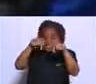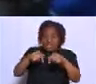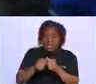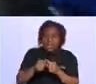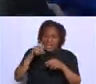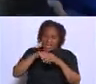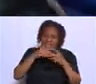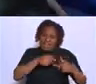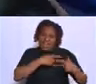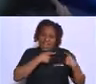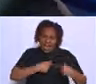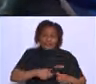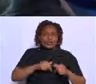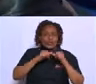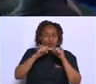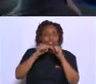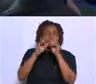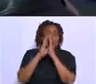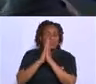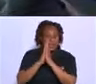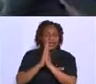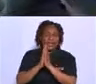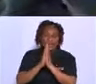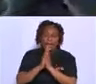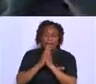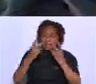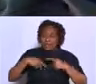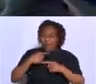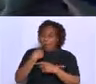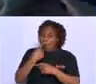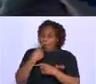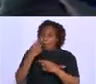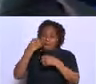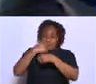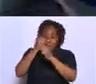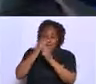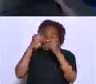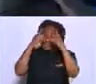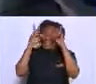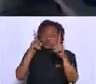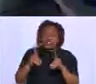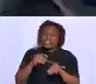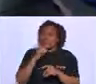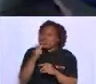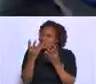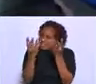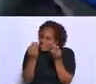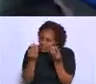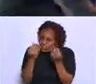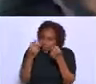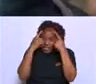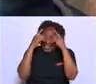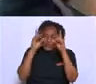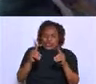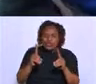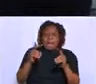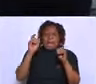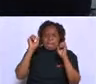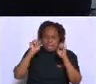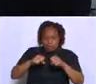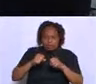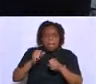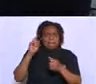mioyo yenu endeleeni kuwaombea watu wanaofanya maamuzi, maana sio uamuzi rahisi, unahitaji kujikana